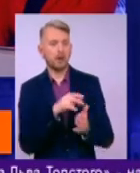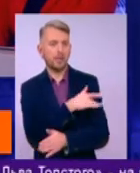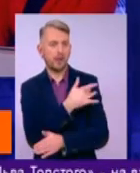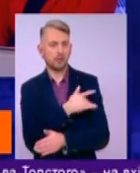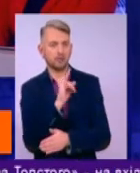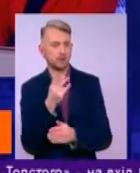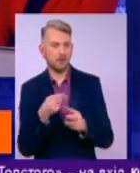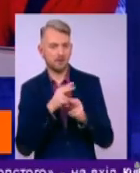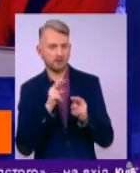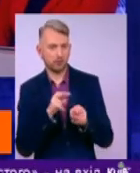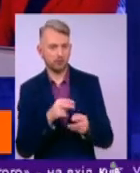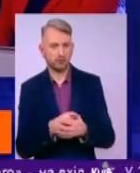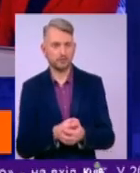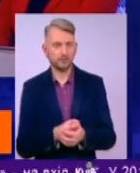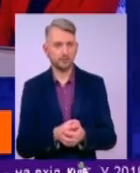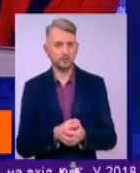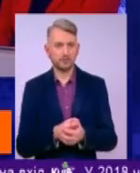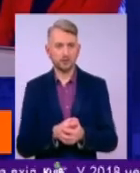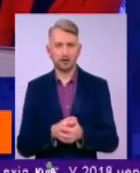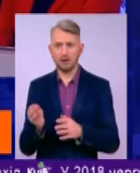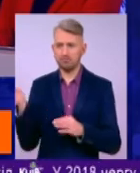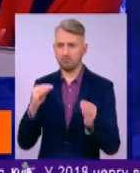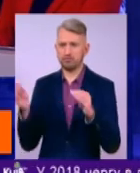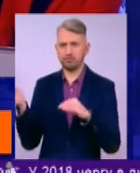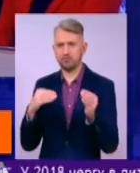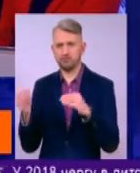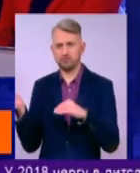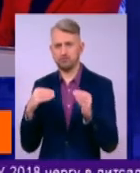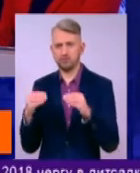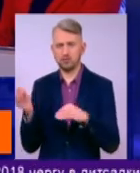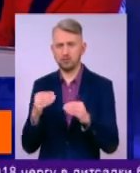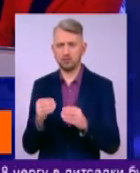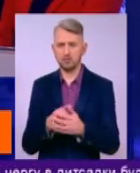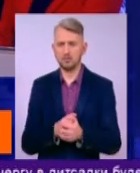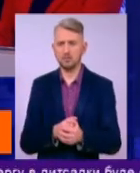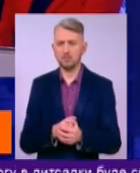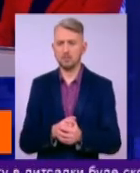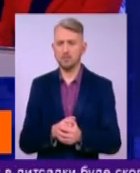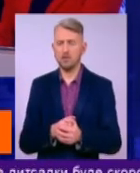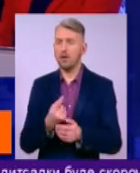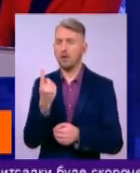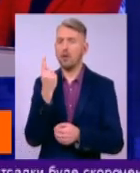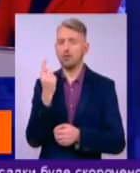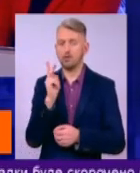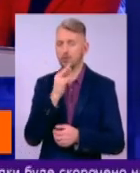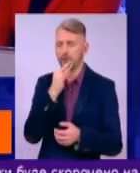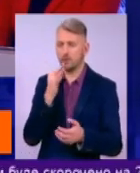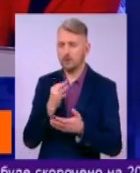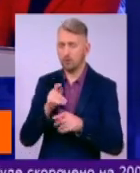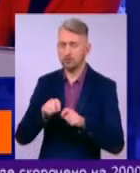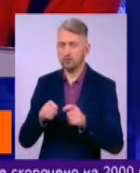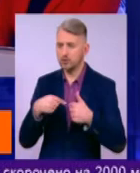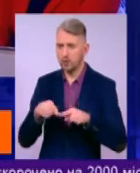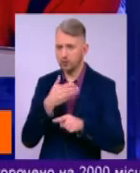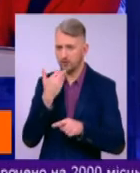тому... Погоджуюсь. Окивають один на одного, так, хто одного регулятора, який би відповідав, чи контролюючого органу